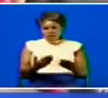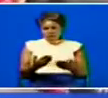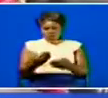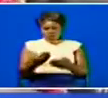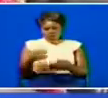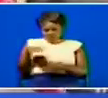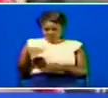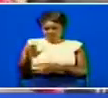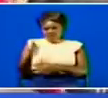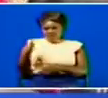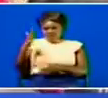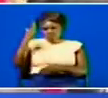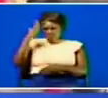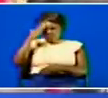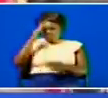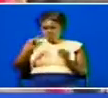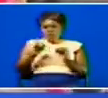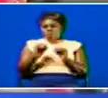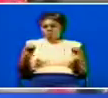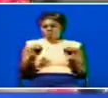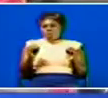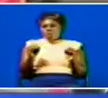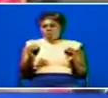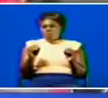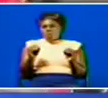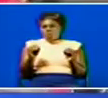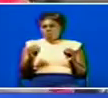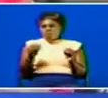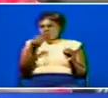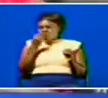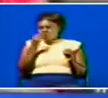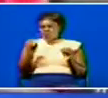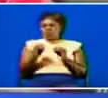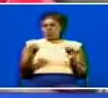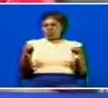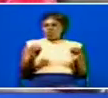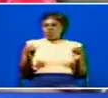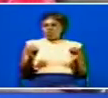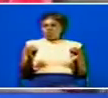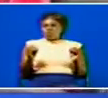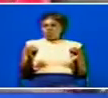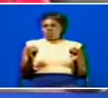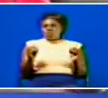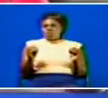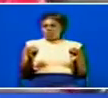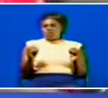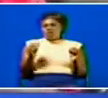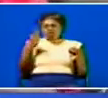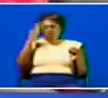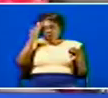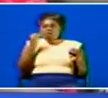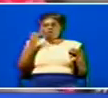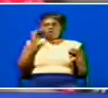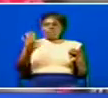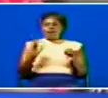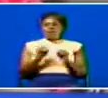Hata yeye mwenyewe ajui kuenda. Hata yeye mwenyewe ajui kukula chakula, hata sijui nafikiri wakati narejea nyumbani ajui nyumba yake.